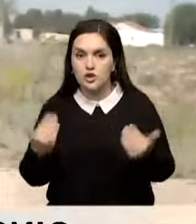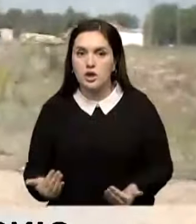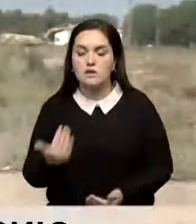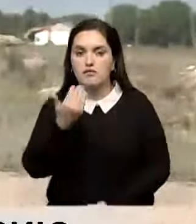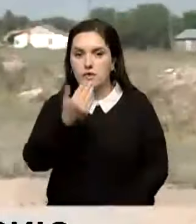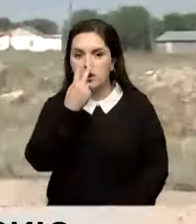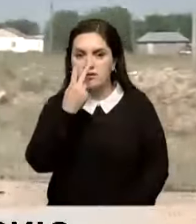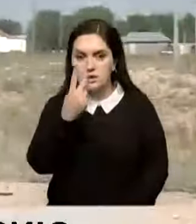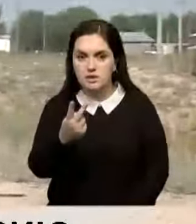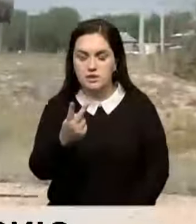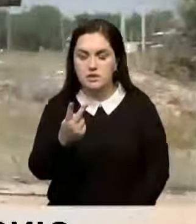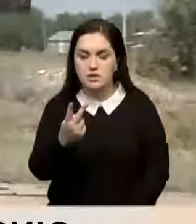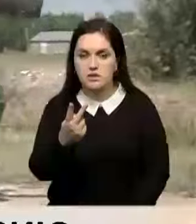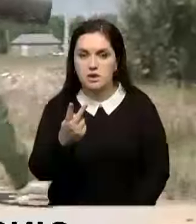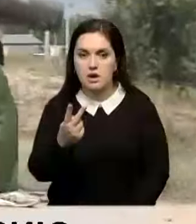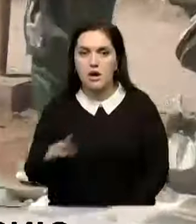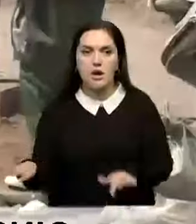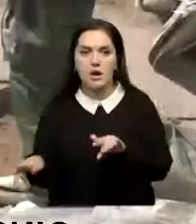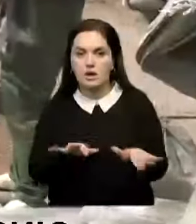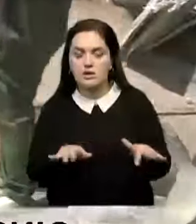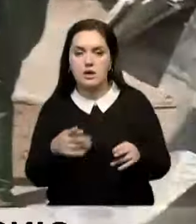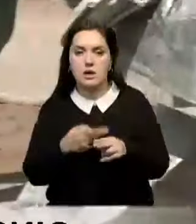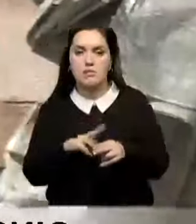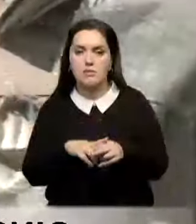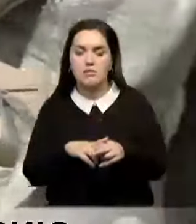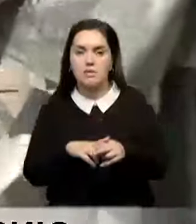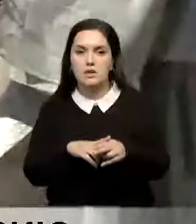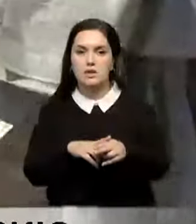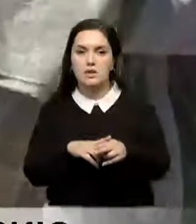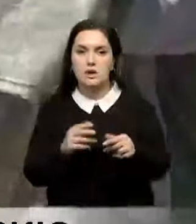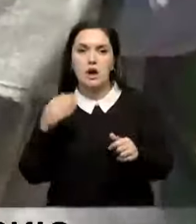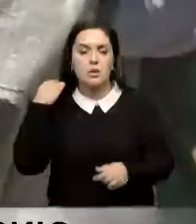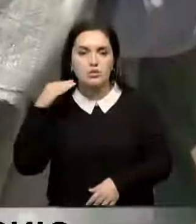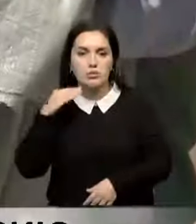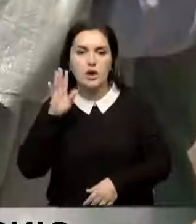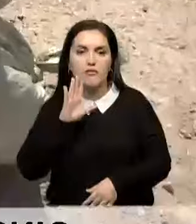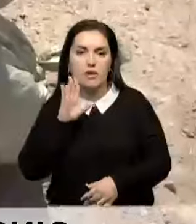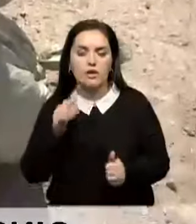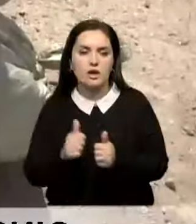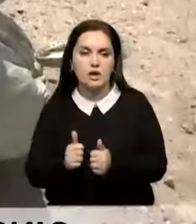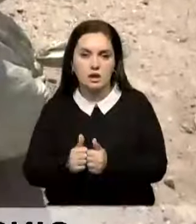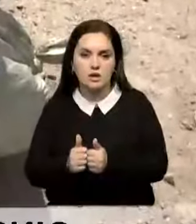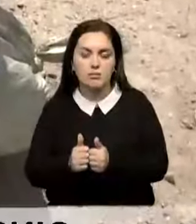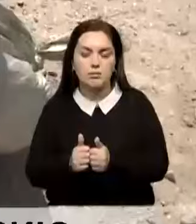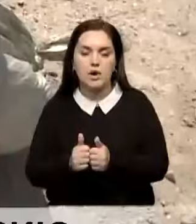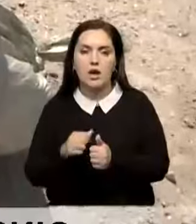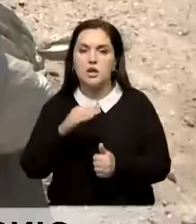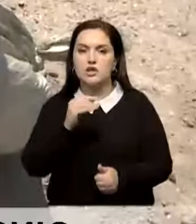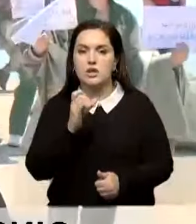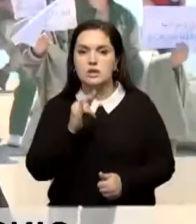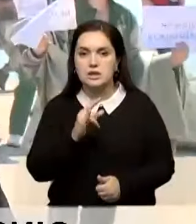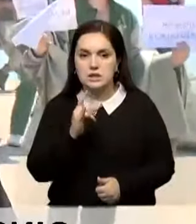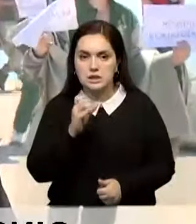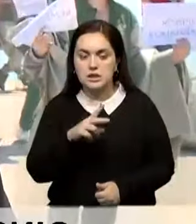видите, мы данную акцию проводим на берегах у Актюбинского водохранилища. С начала сезона «Жазылыҫыз» по